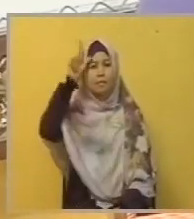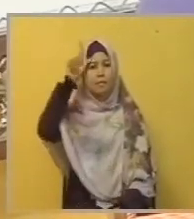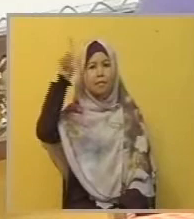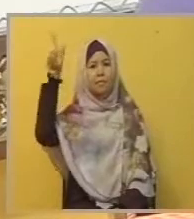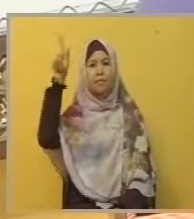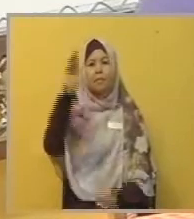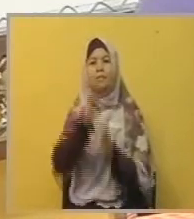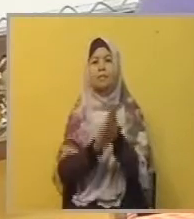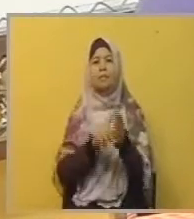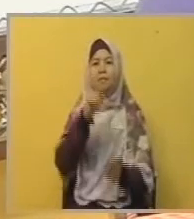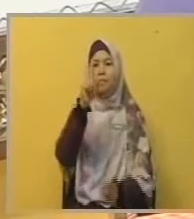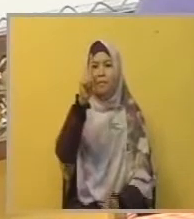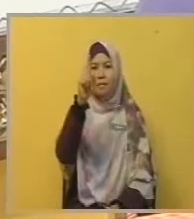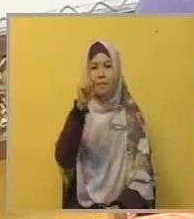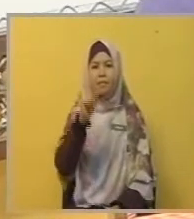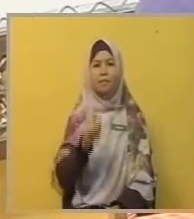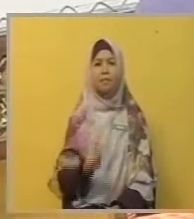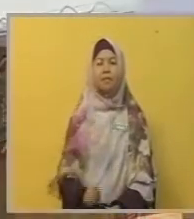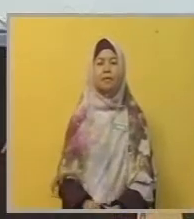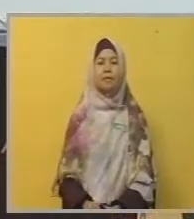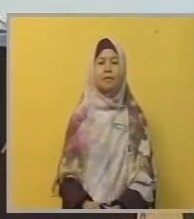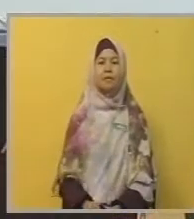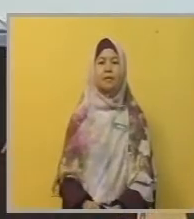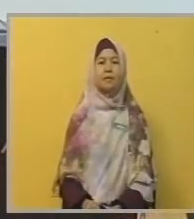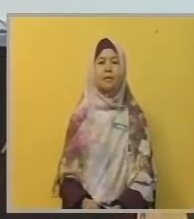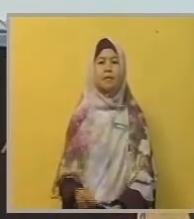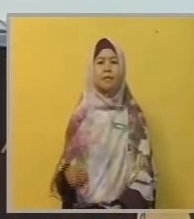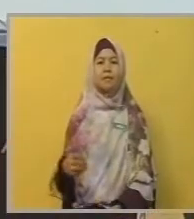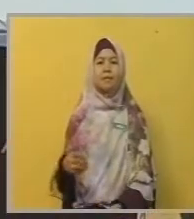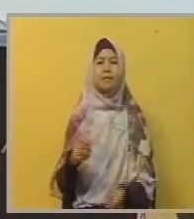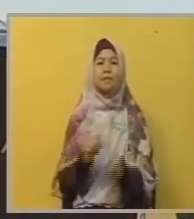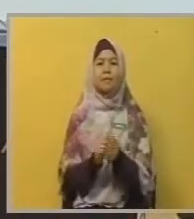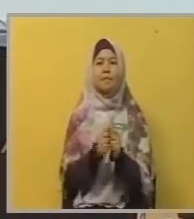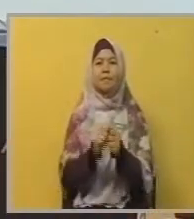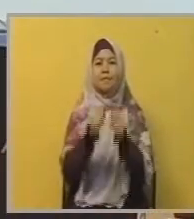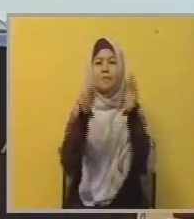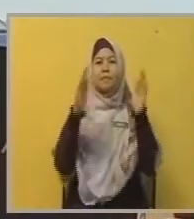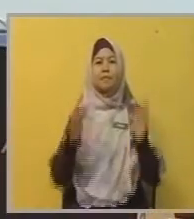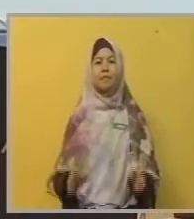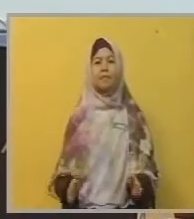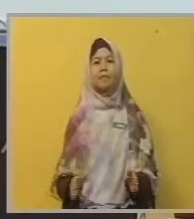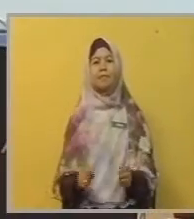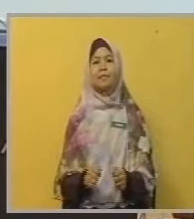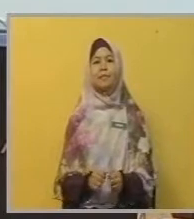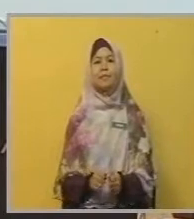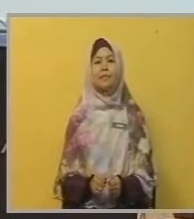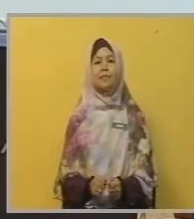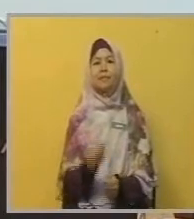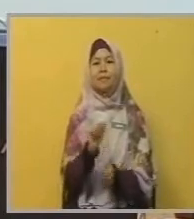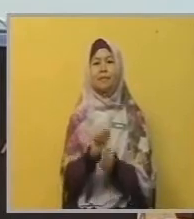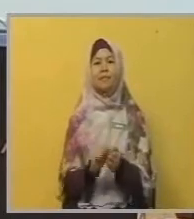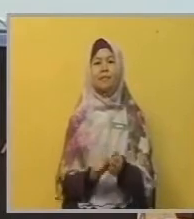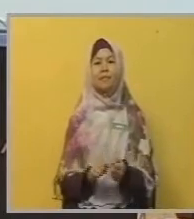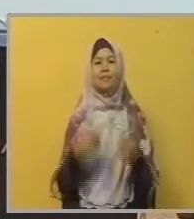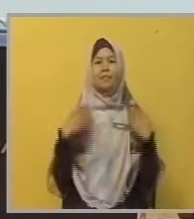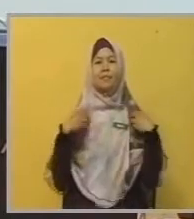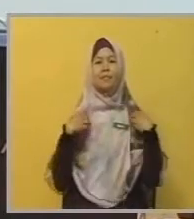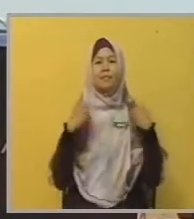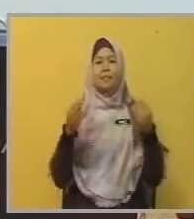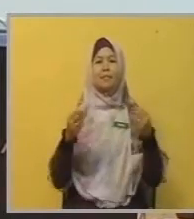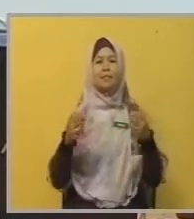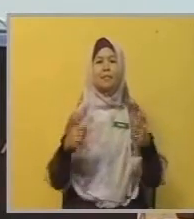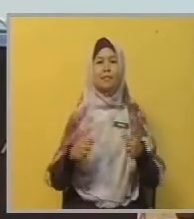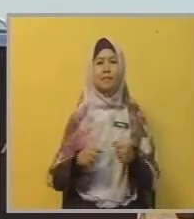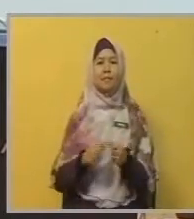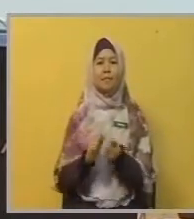jika, memang jika kita perasan tadi ya, atlet di belakang sana tadi memakai kopiah, maybe lepas tu nak pergi masjid ya. Kan kita pergi masjid. Okey. Itu